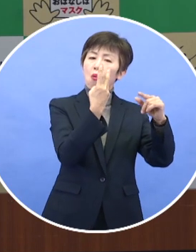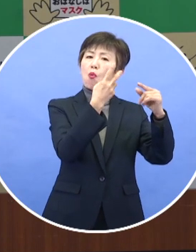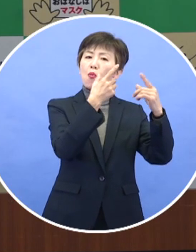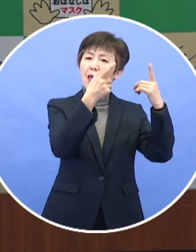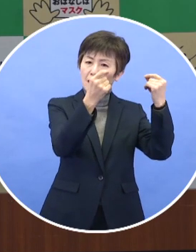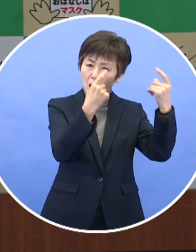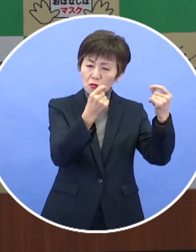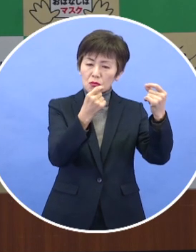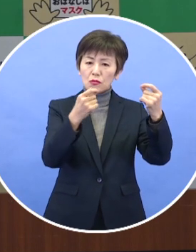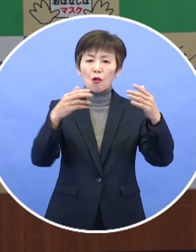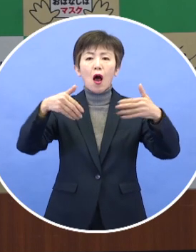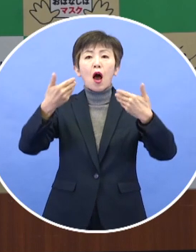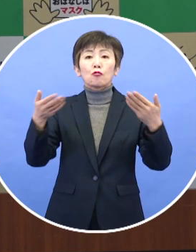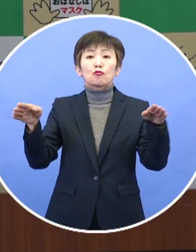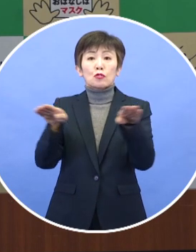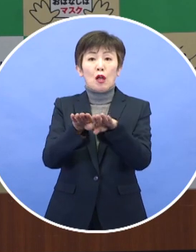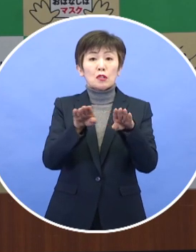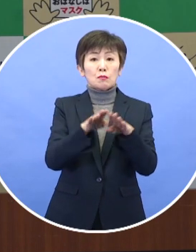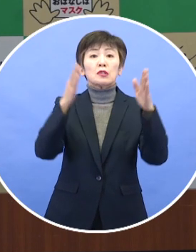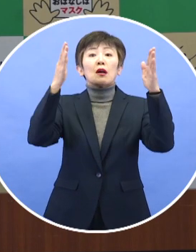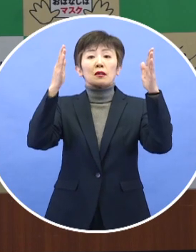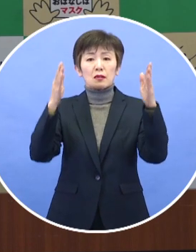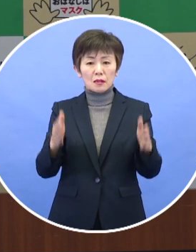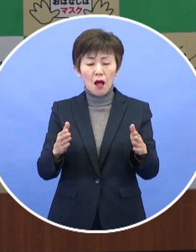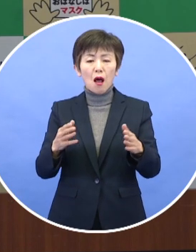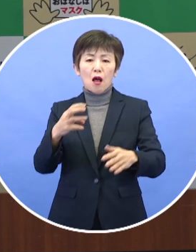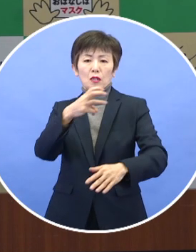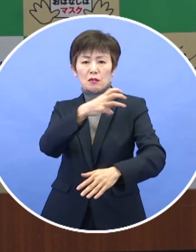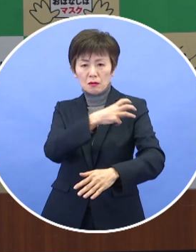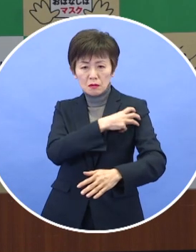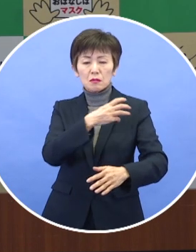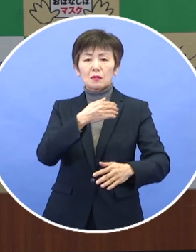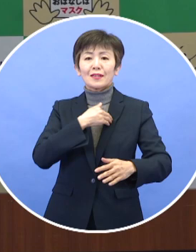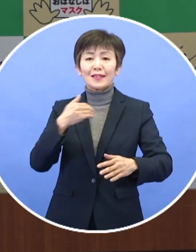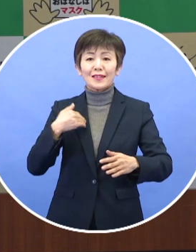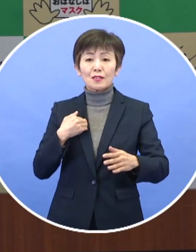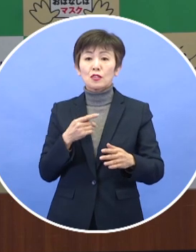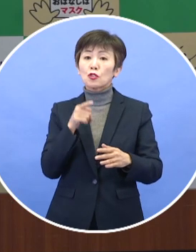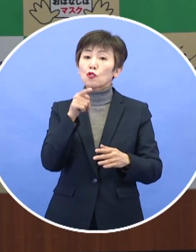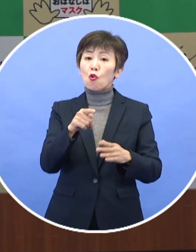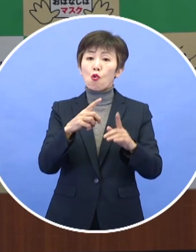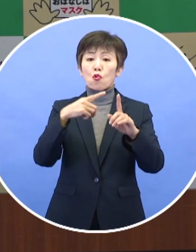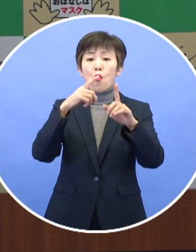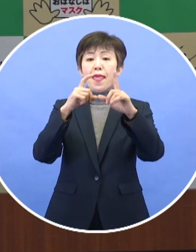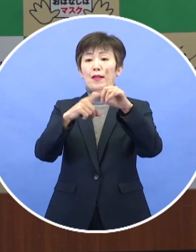っかく機会がありますので、この時に打てるようにですね、エルパプレス会場